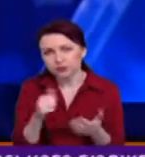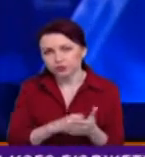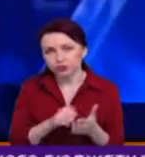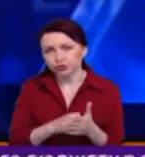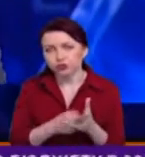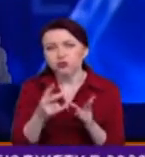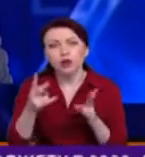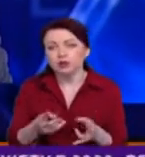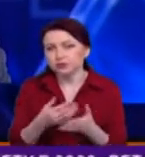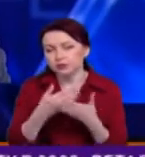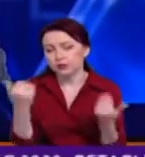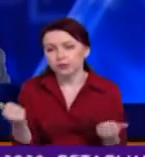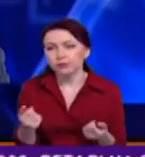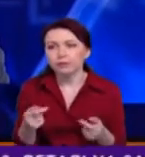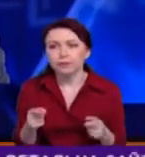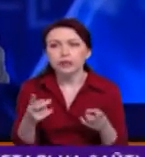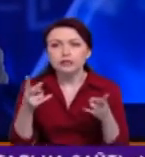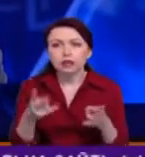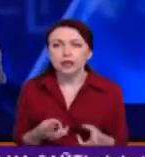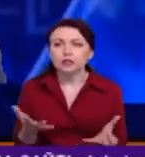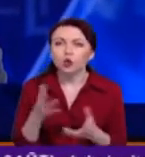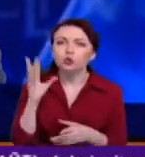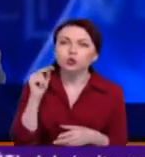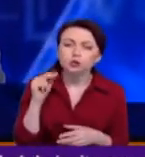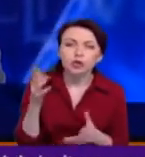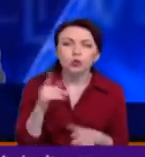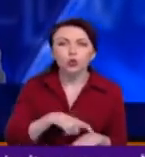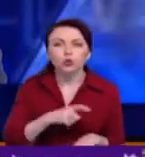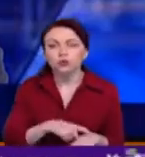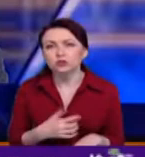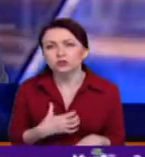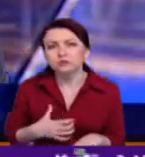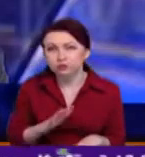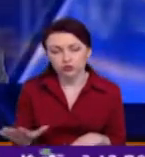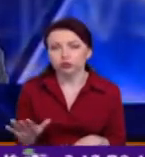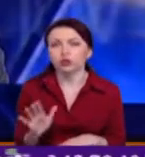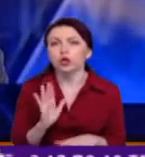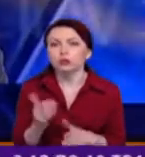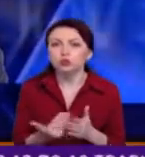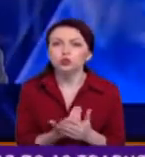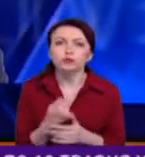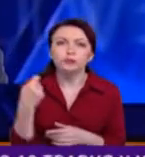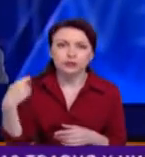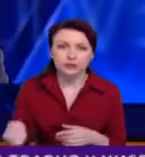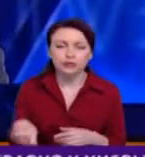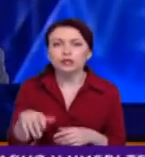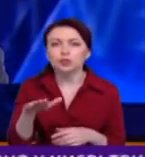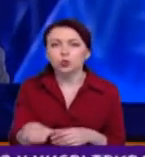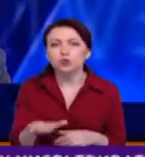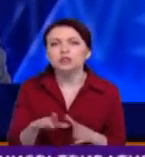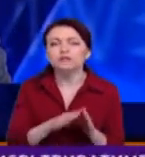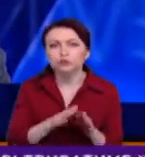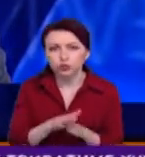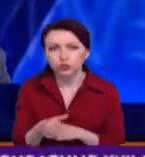Відповідності до того, знаєте, як трагедію того, якого буде це числа, в яку годину прийде дійсно новий президент, інавгурація відбудеться, треба